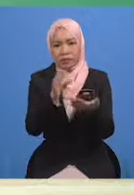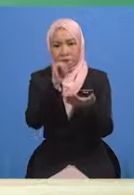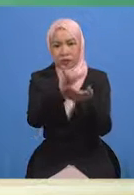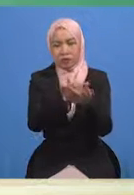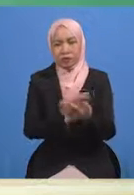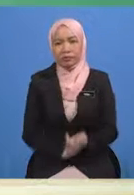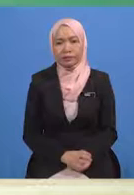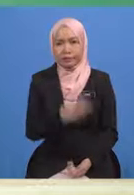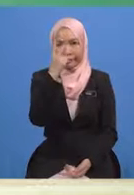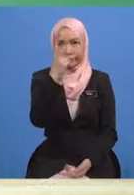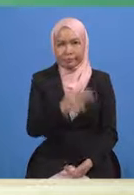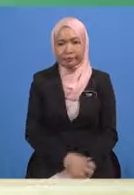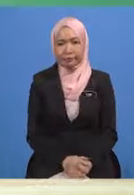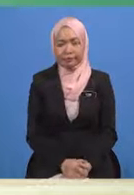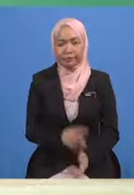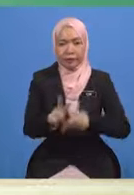Langkah yang ketujuh,